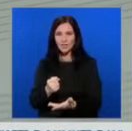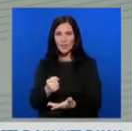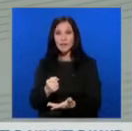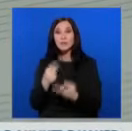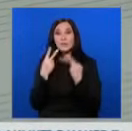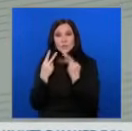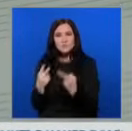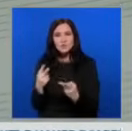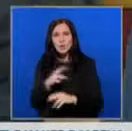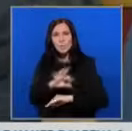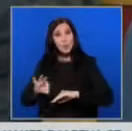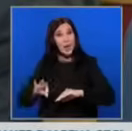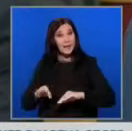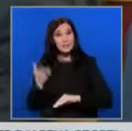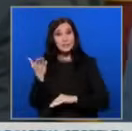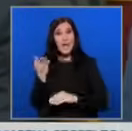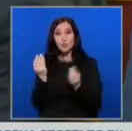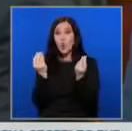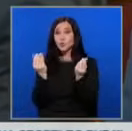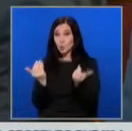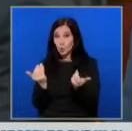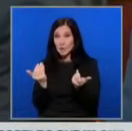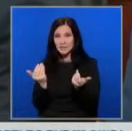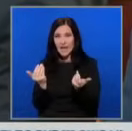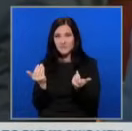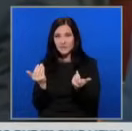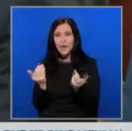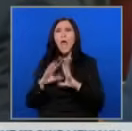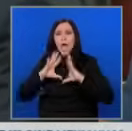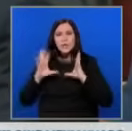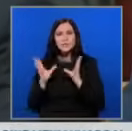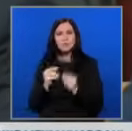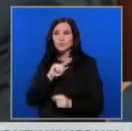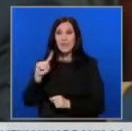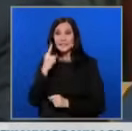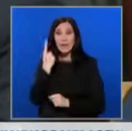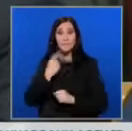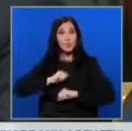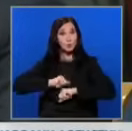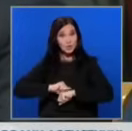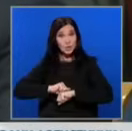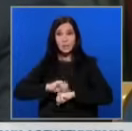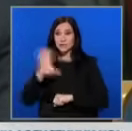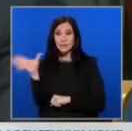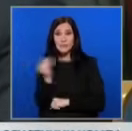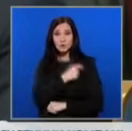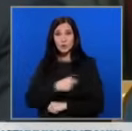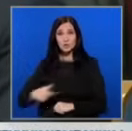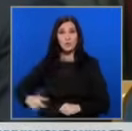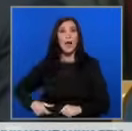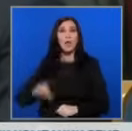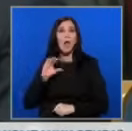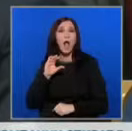се виждат проектите с тяхното стойностяване въобще в не само за общините, и за цялата национална